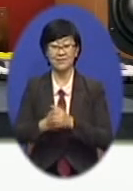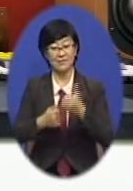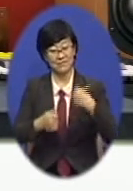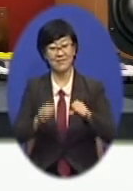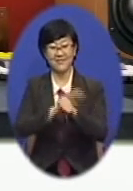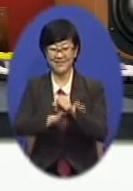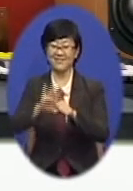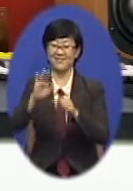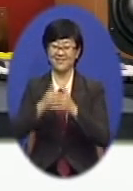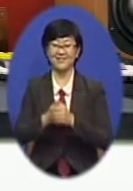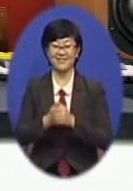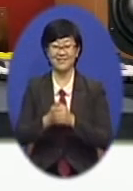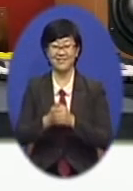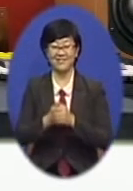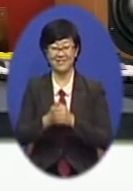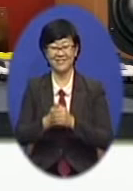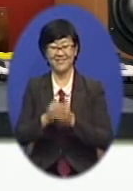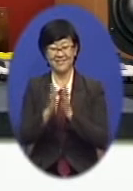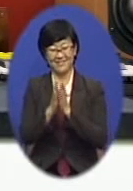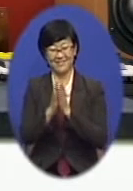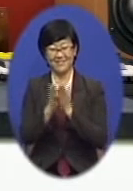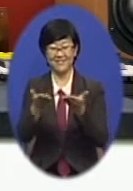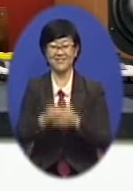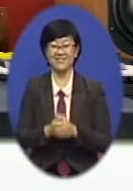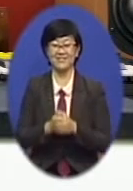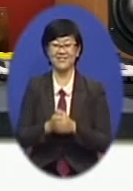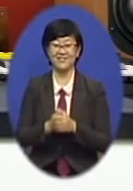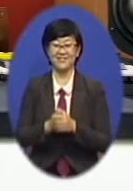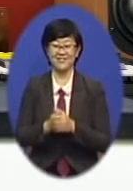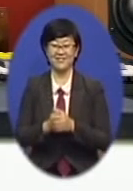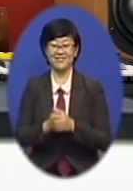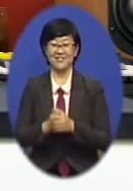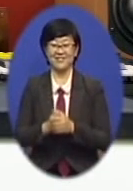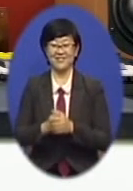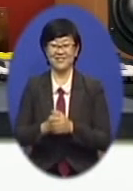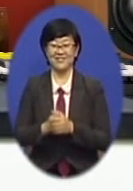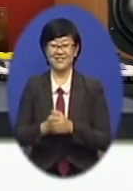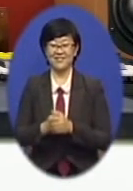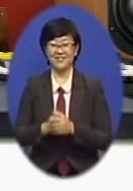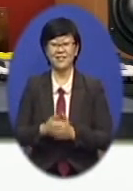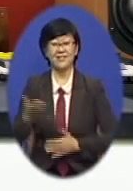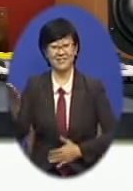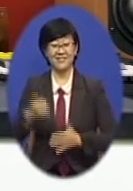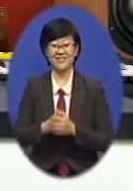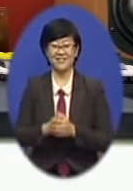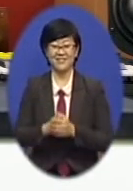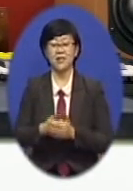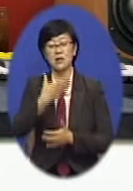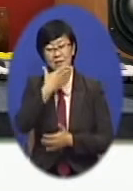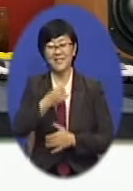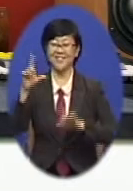아드님 잘 두셨다고 박수 보내드립니다. 감사합니다. 감사합니다. 아유, 그래서 그냥 송봉수 씨가 행복해요.